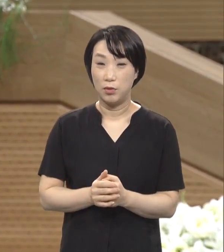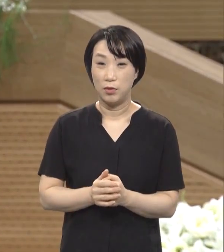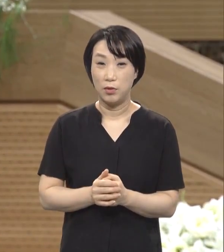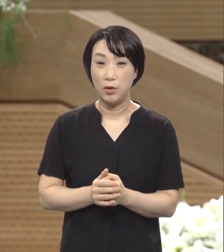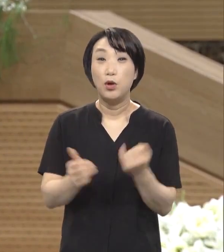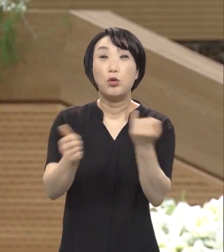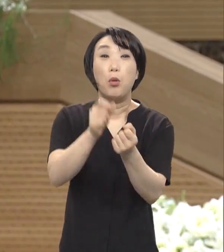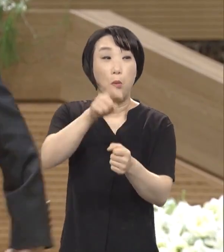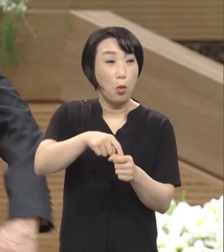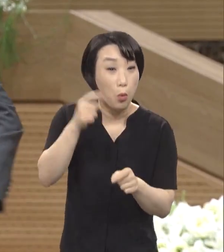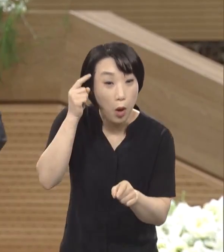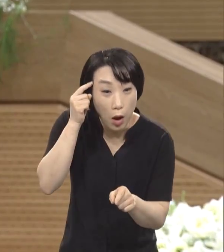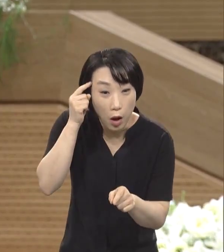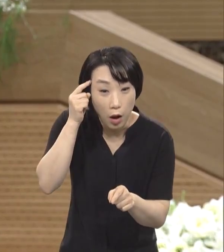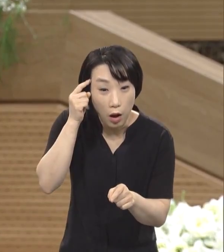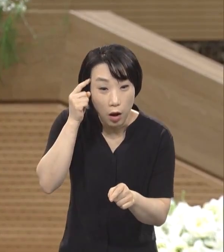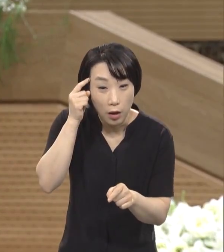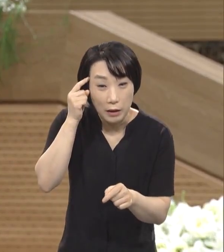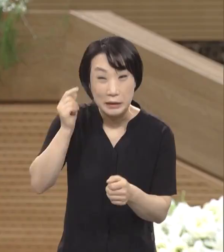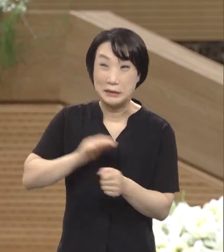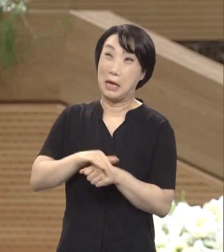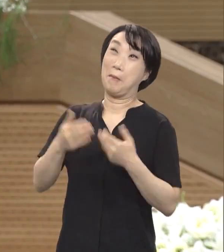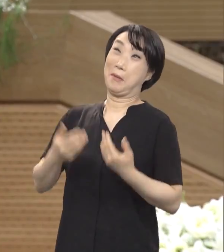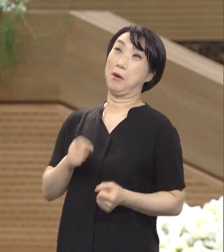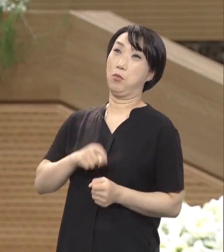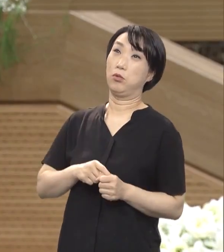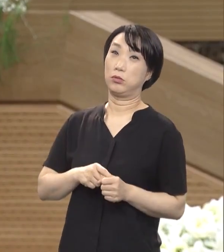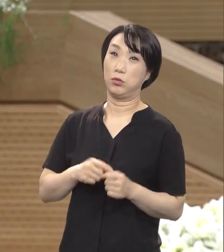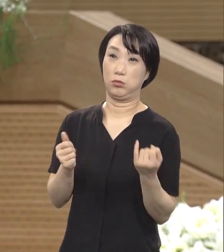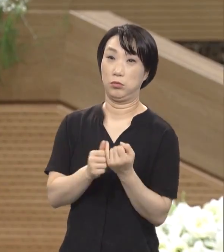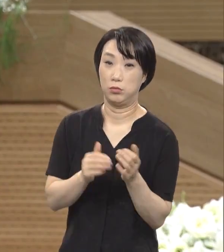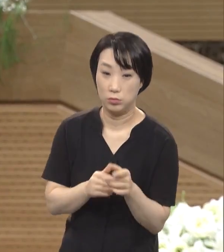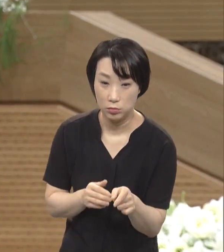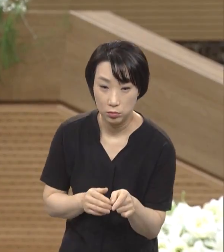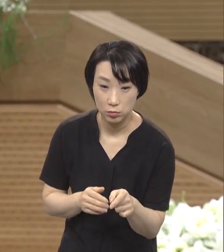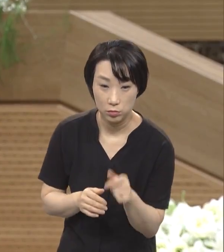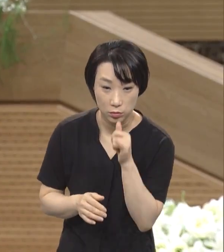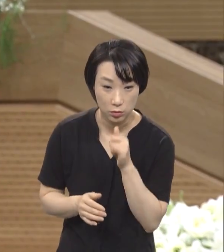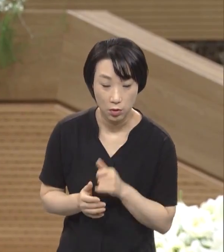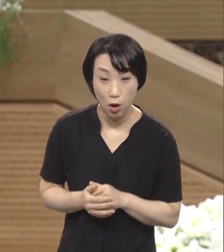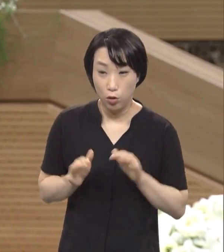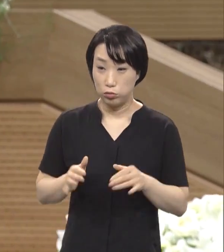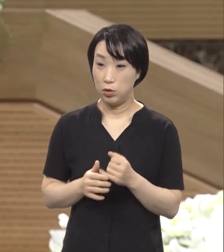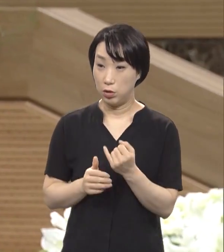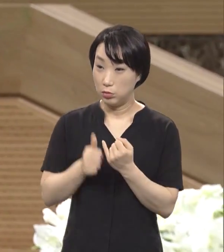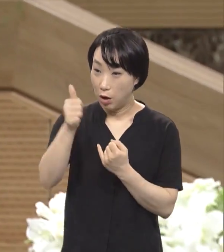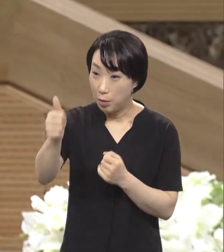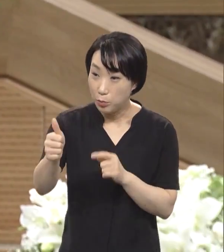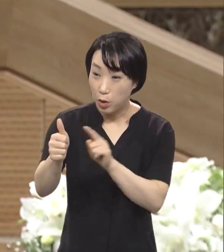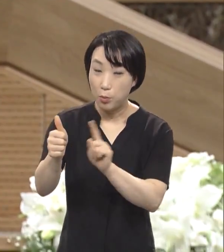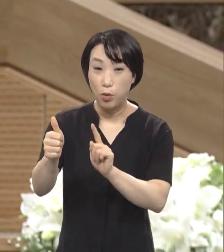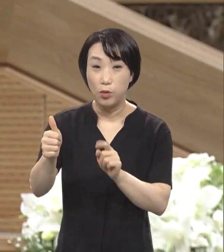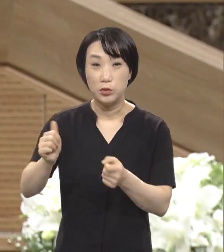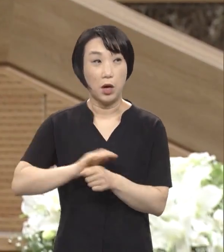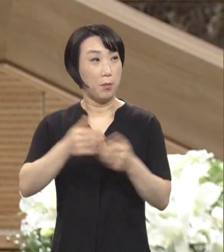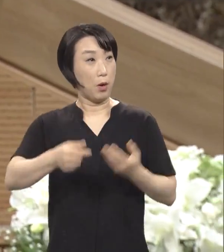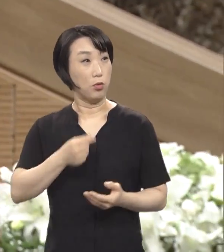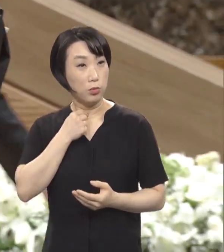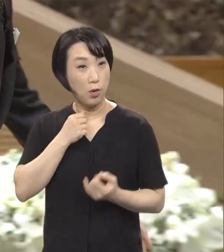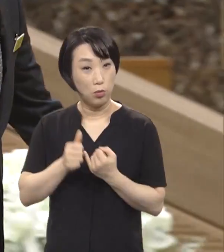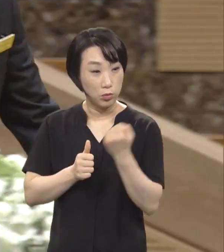결혼한 목적이 뭐냐? 사랑받으려고 만났다. 근데 남자도 사랑받으려고